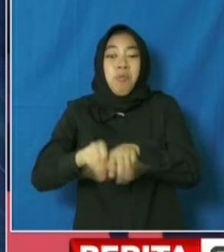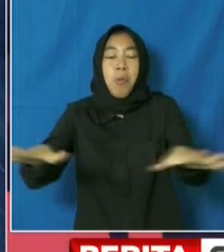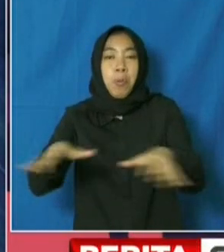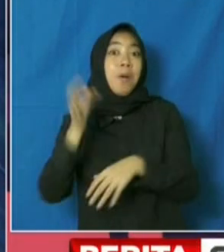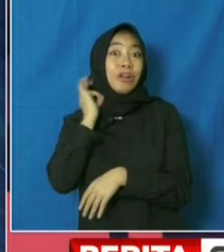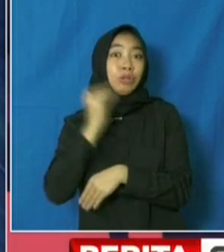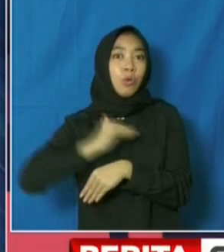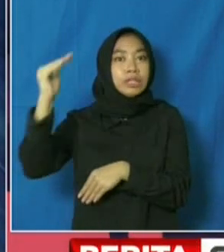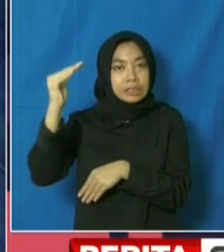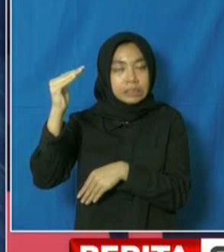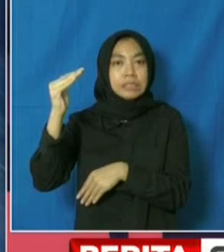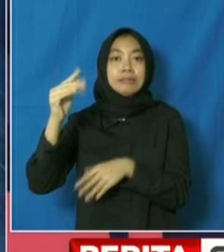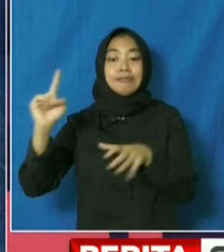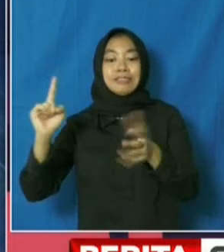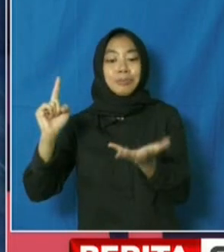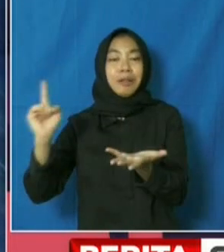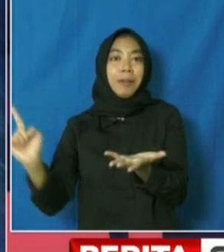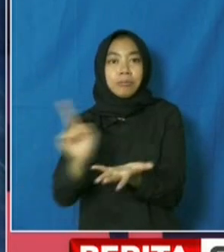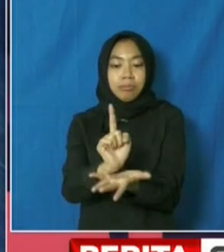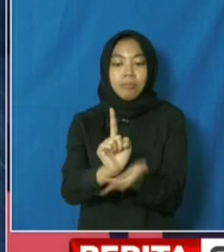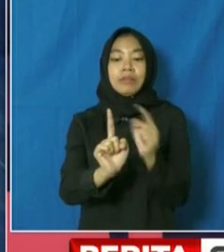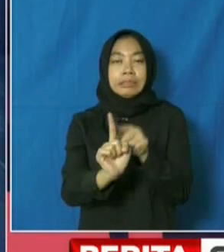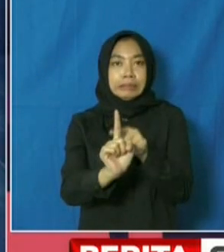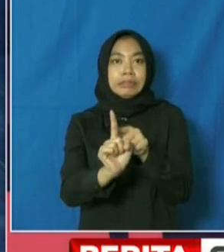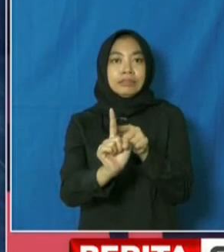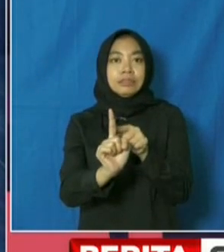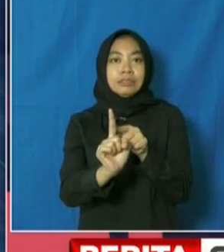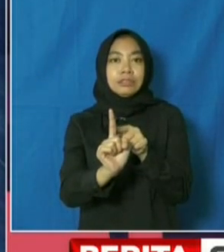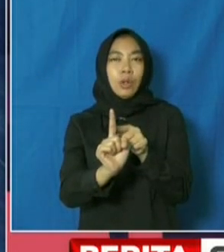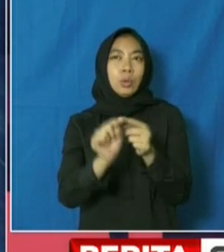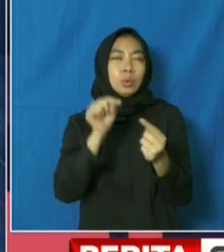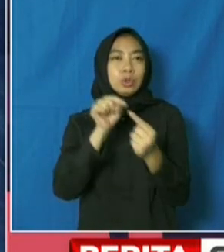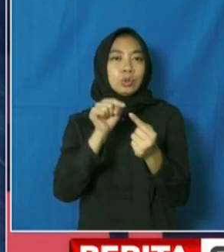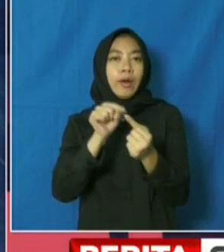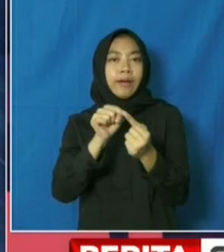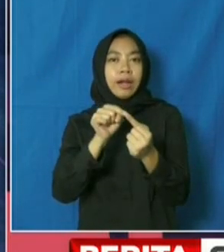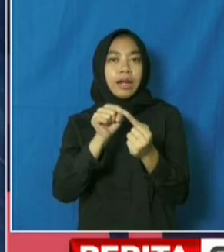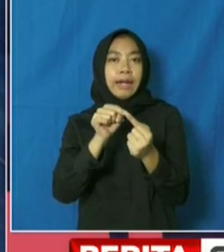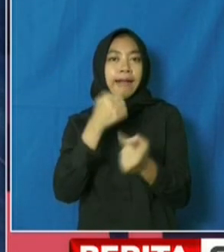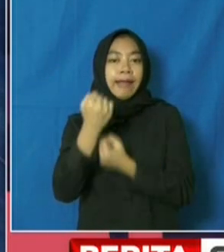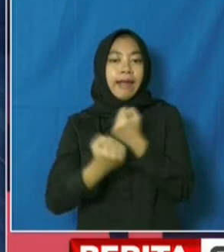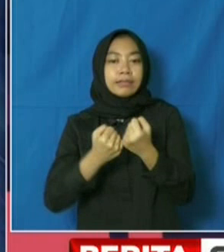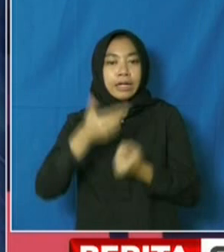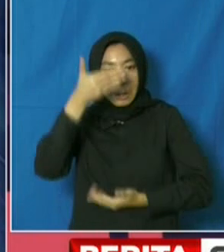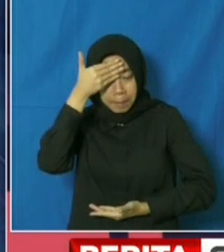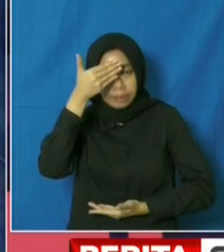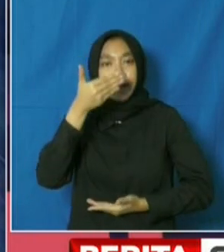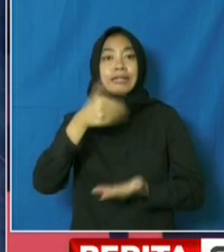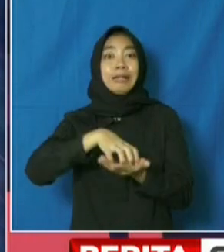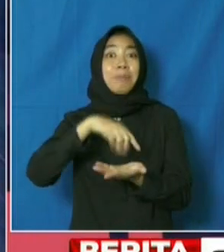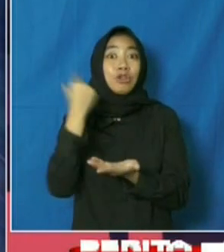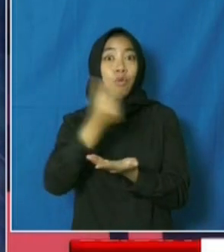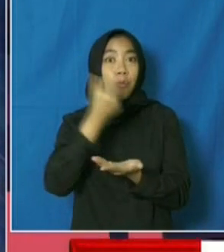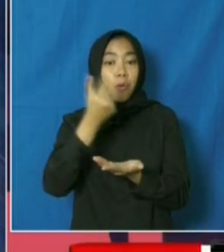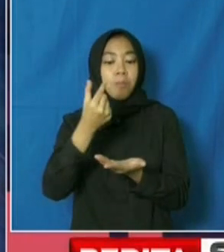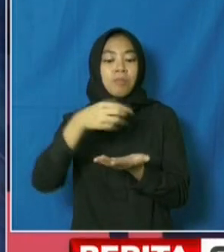maka dia juga di pelarang untuk kepentingan beber ibadah di tempat umum